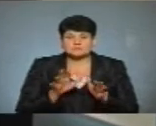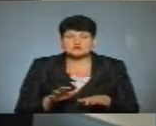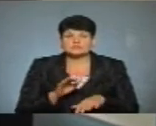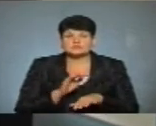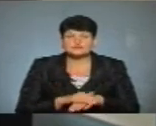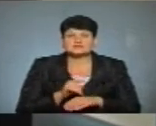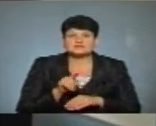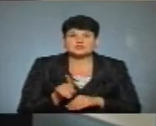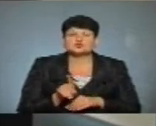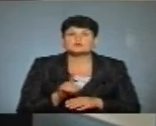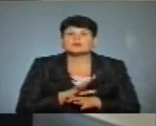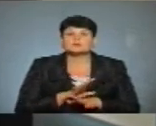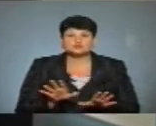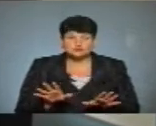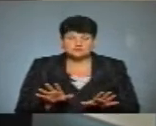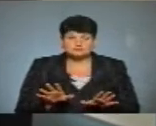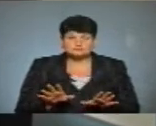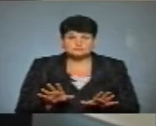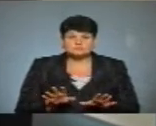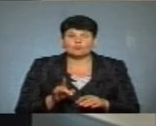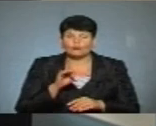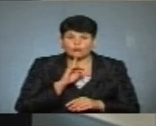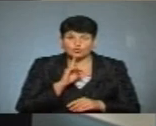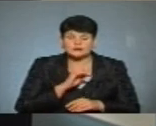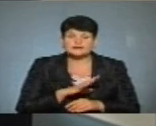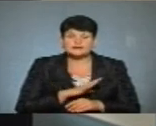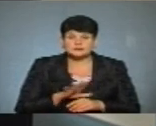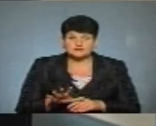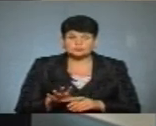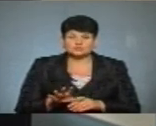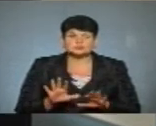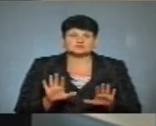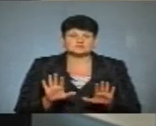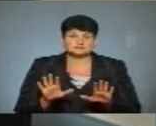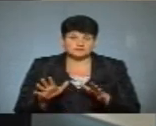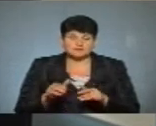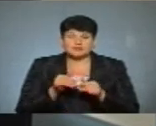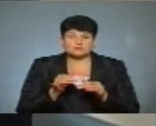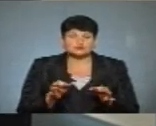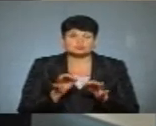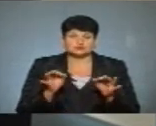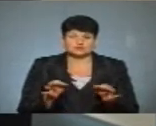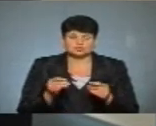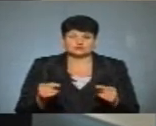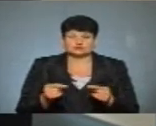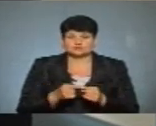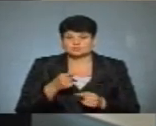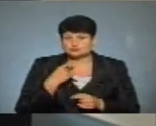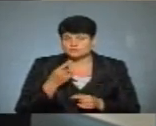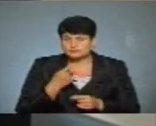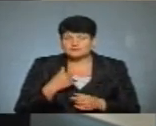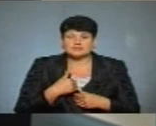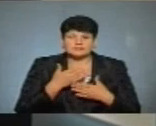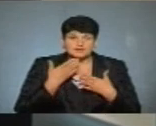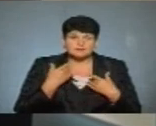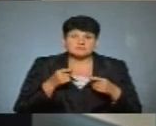фіксувати те, чого не було. Тому, поки не буде прецеденту, ми не можемо абсолютно нічого не анонсувати, тим більше ми не